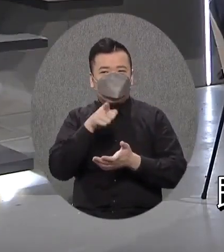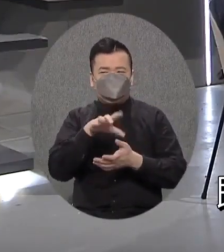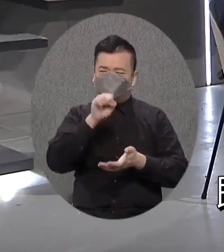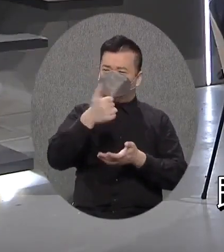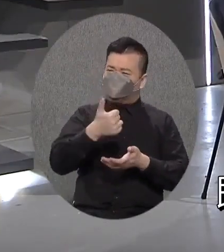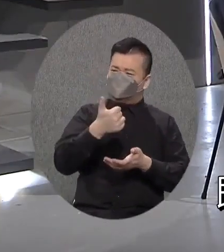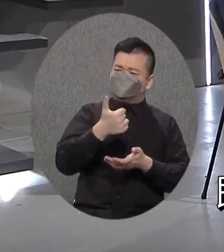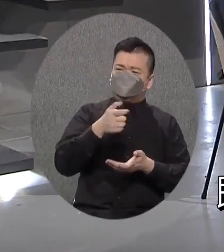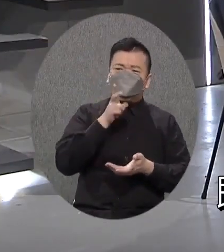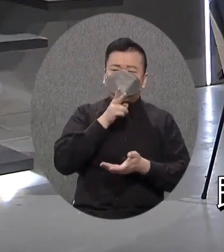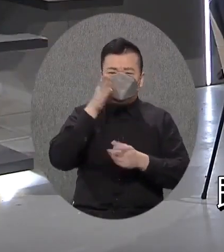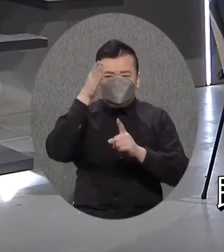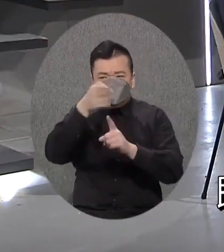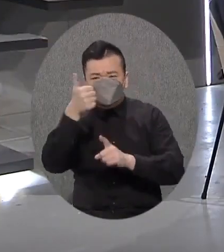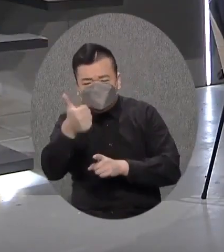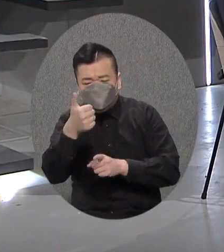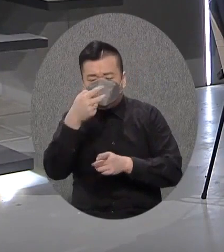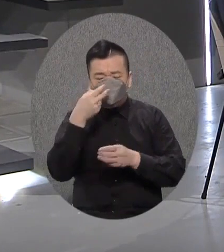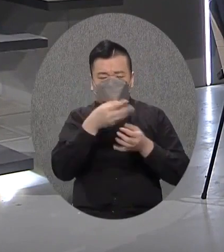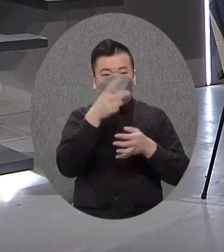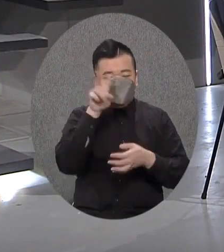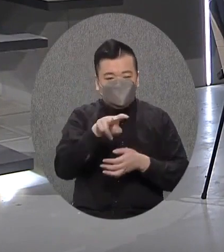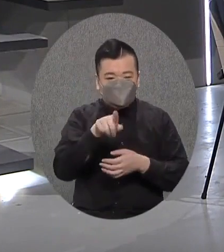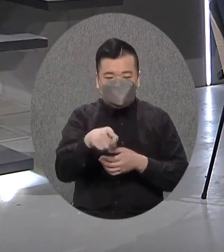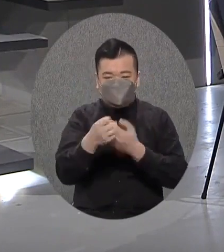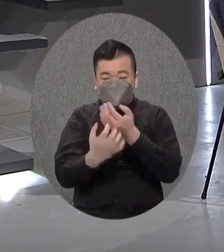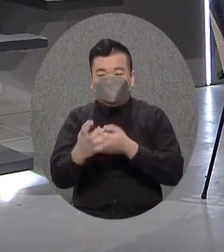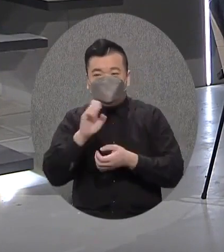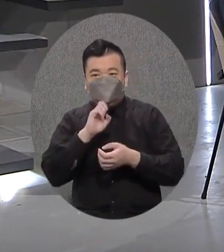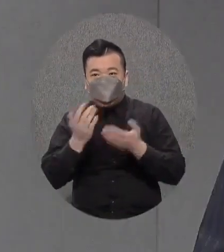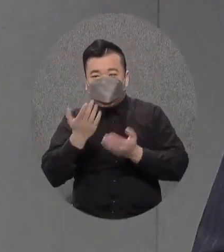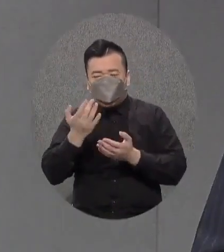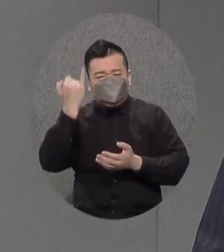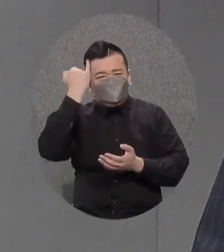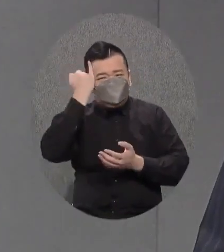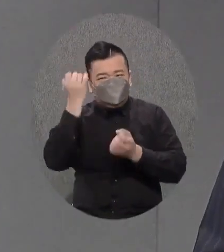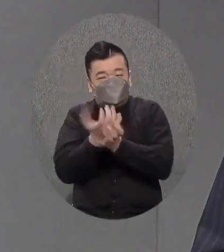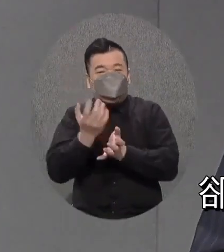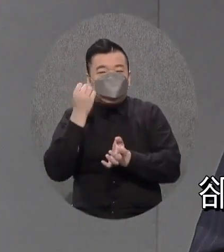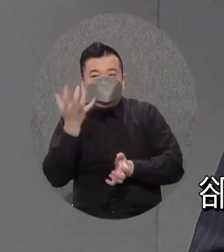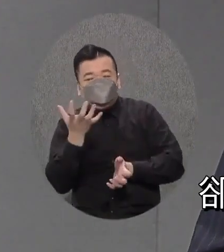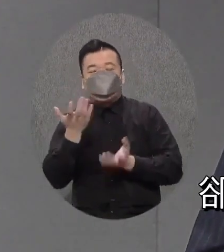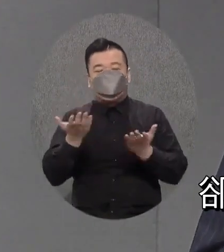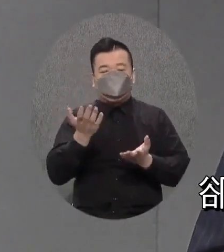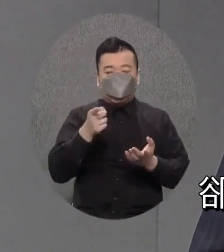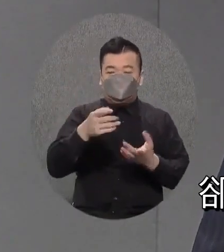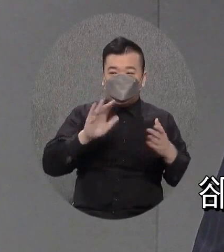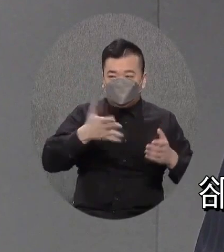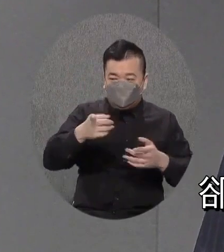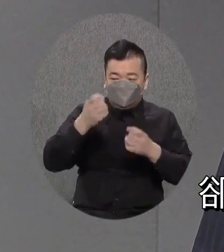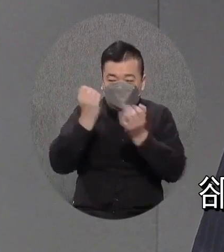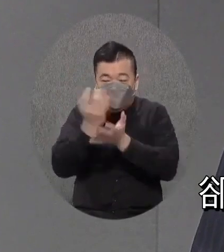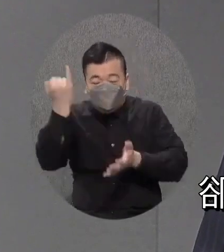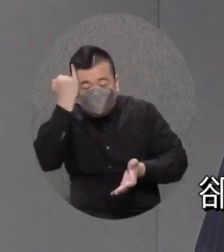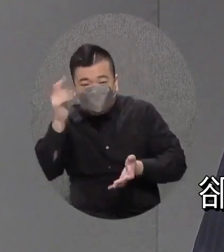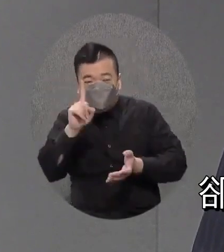制緊或者想去邁向緊某個視覺效果，但同時間咧，佢會產生一種不穩定性。 但係講崩潰定性咧，可能更加係刺激到一種新嘅